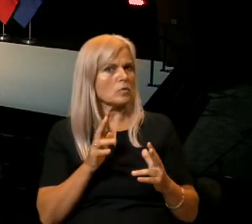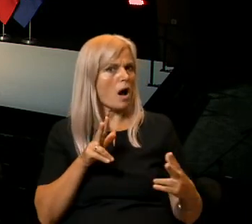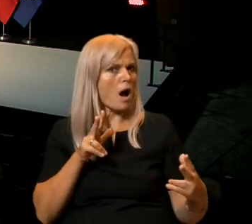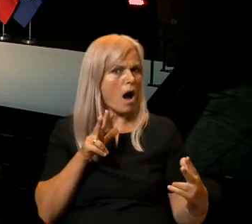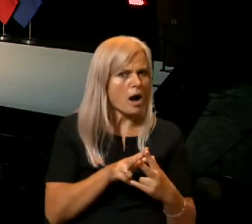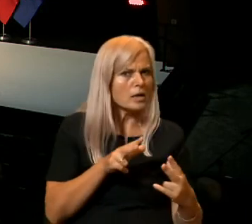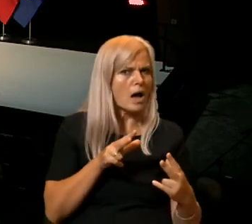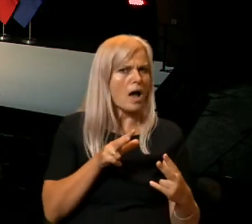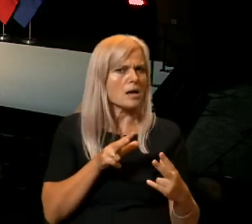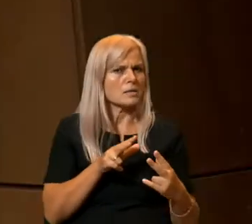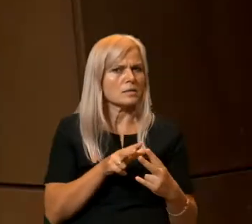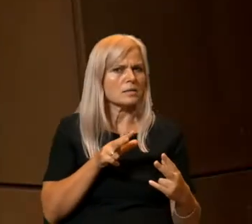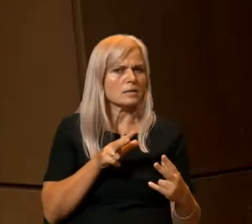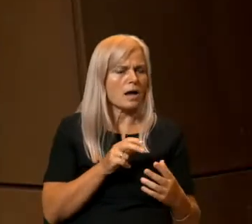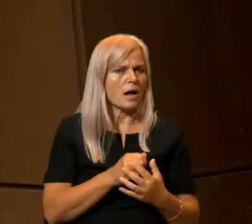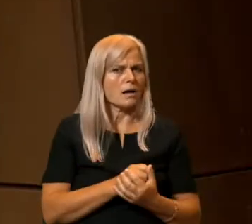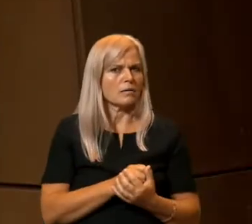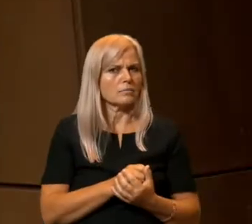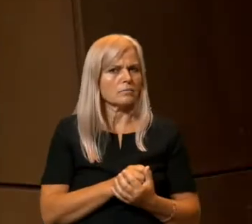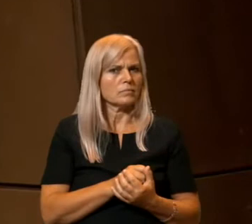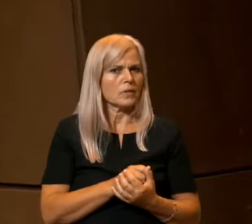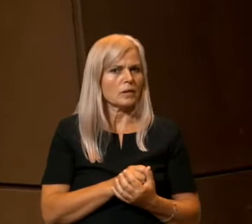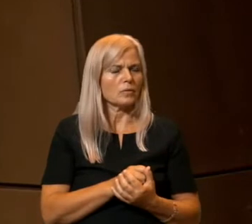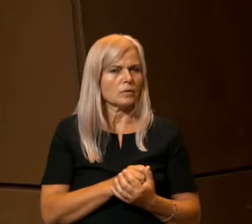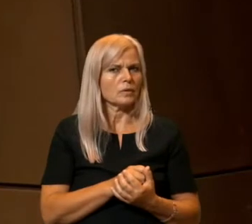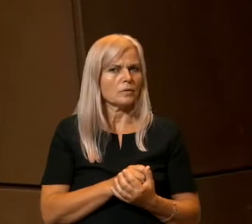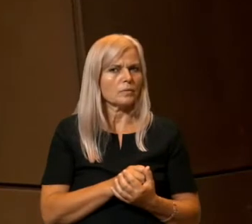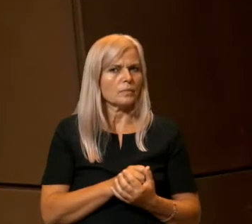I ten tryb istnienia